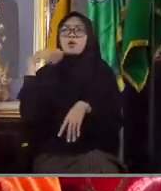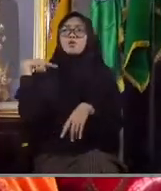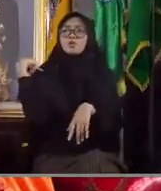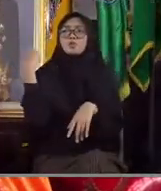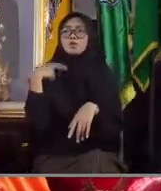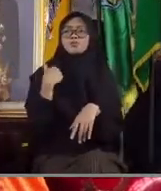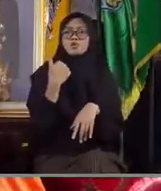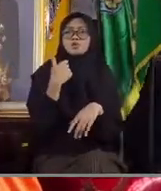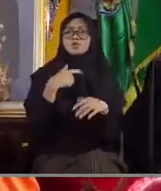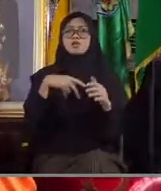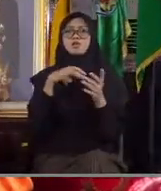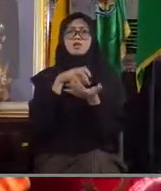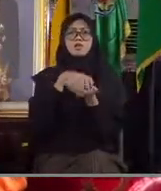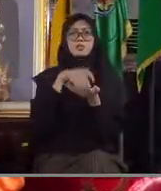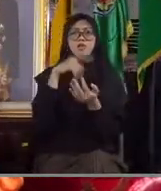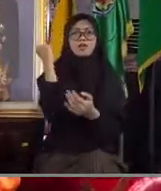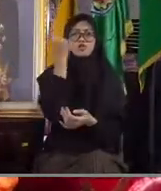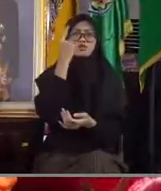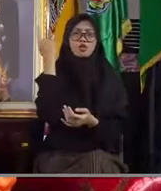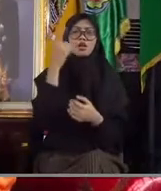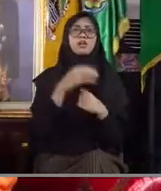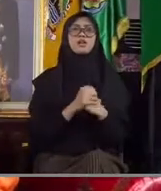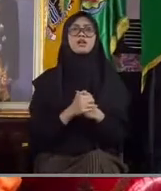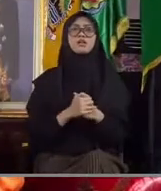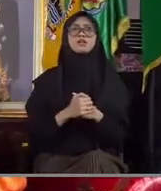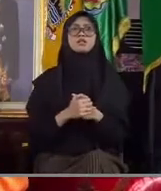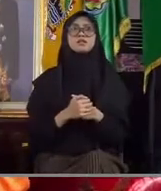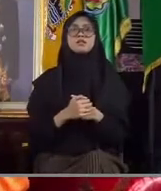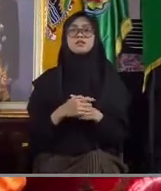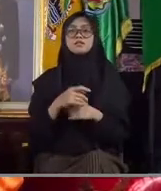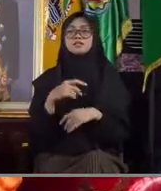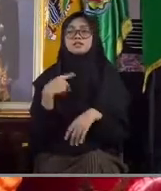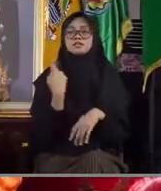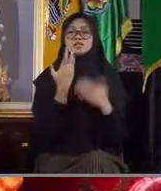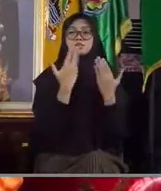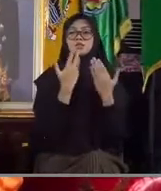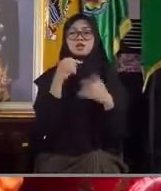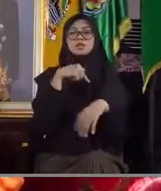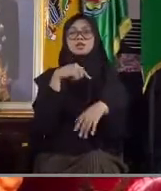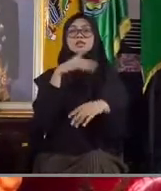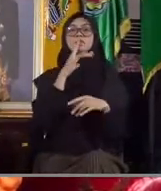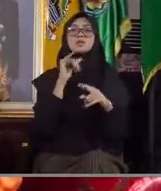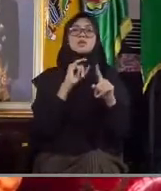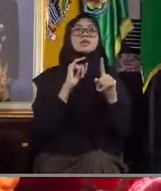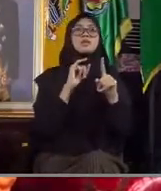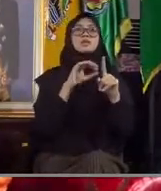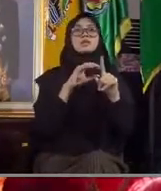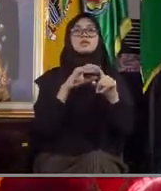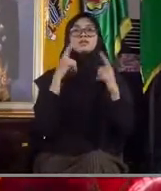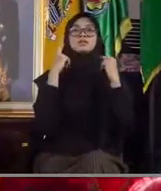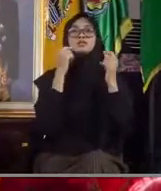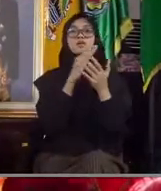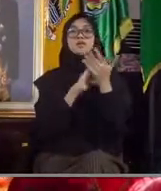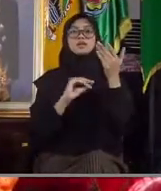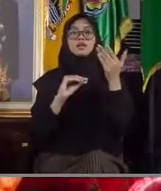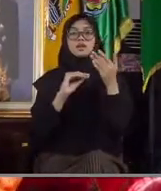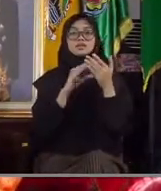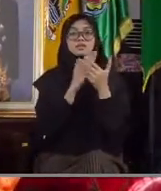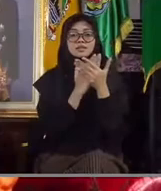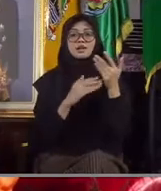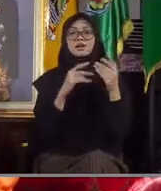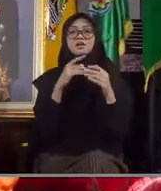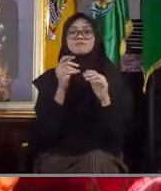TV nasional. Wah. Siap Bapak, kita makin kreatif. Mudah-mudahan ini juga bisa Jawa Tengah makin moncer